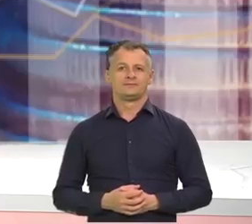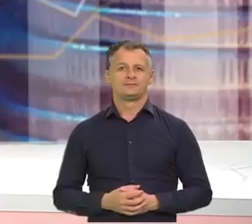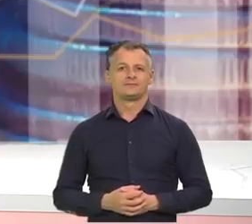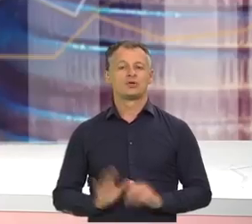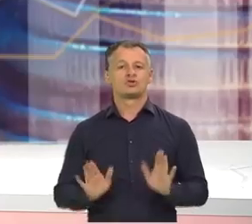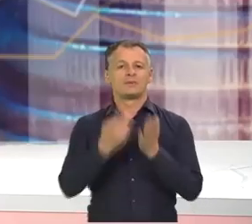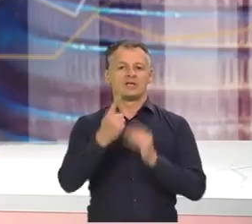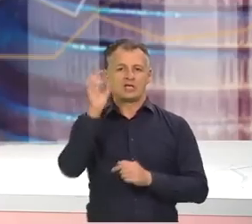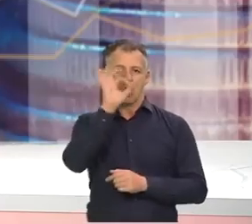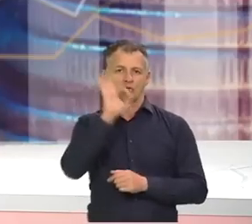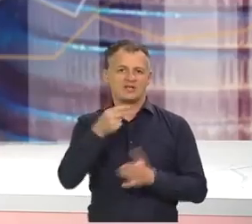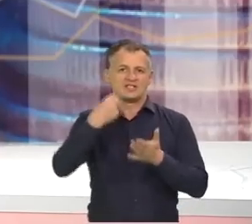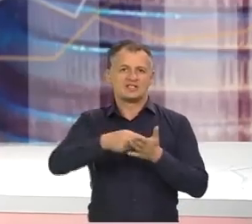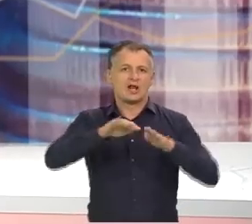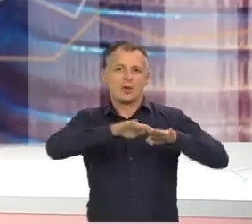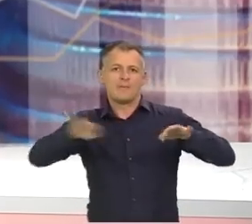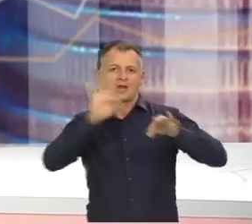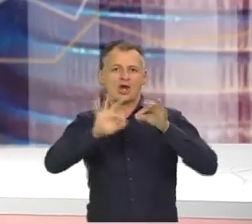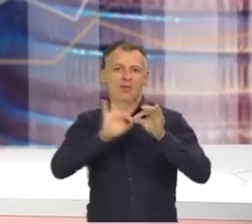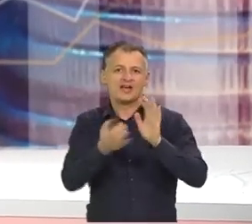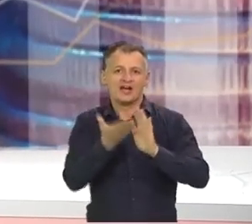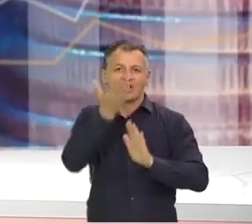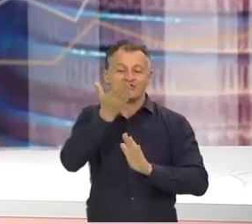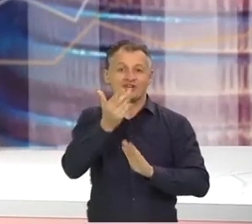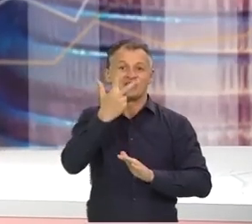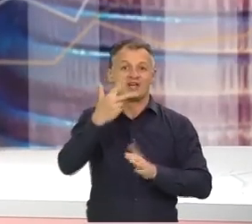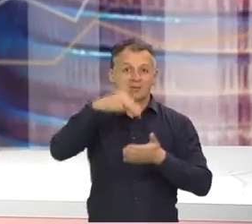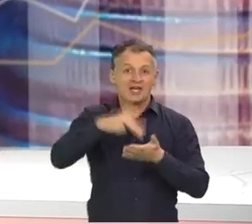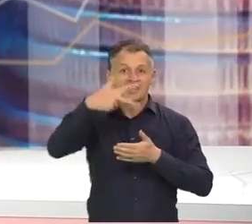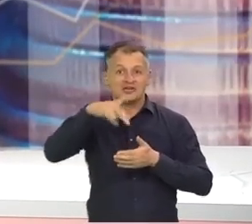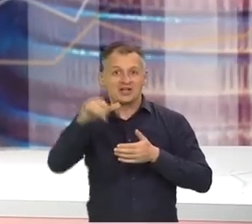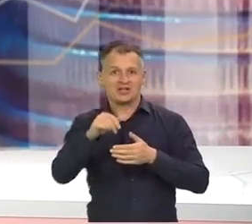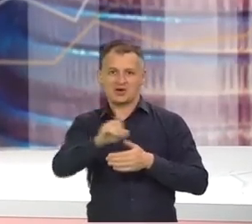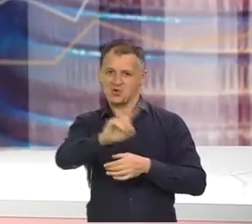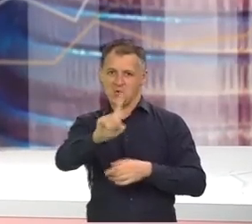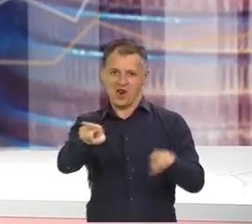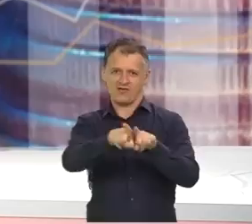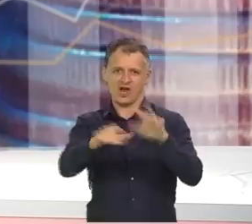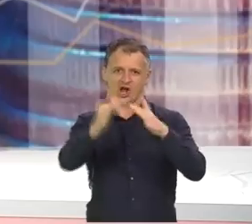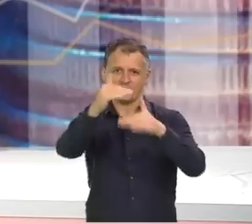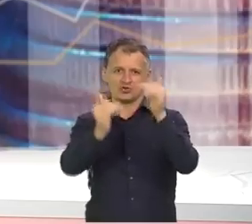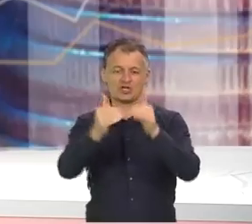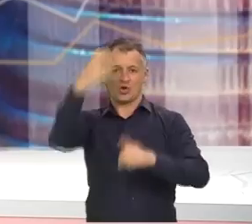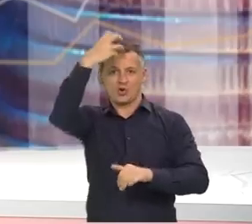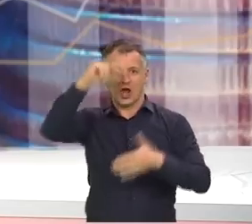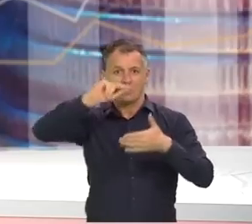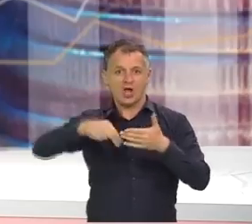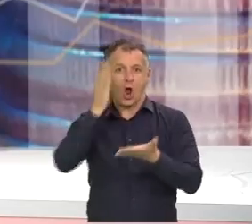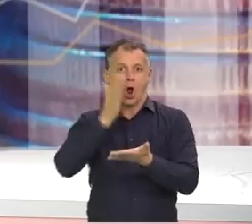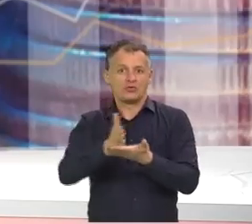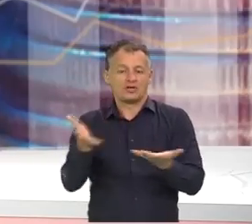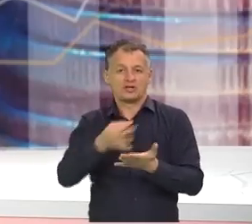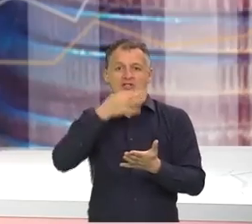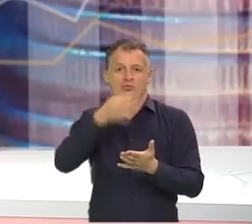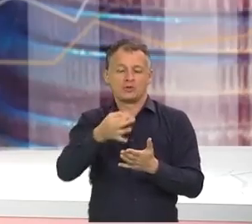De la 1 octombrie, salariul minim crește la 3.300 de lei, nu și cel din construcții însă. Guvernul a adoptat hotărârea care